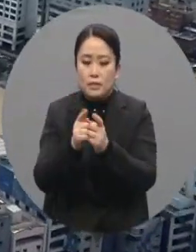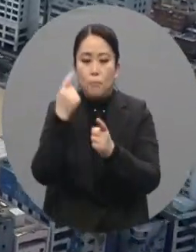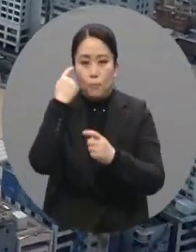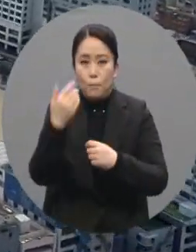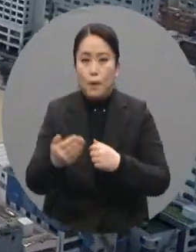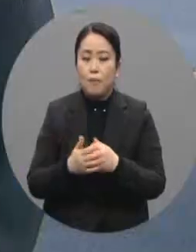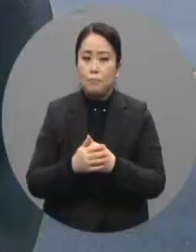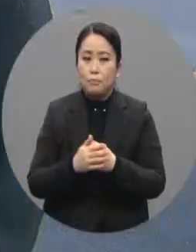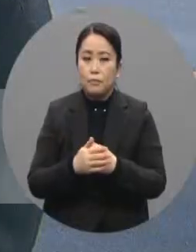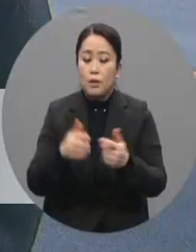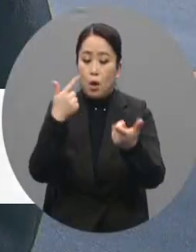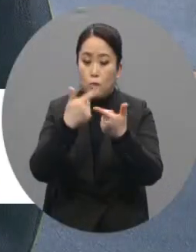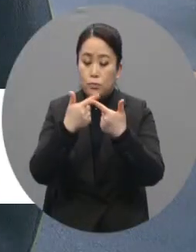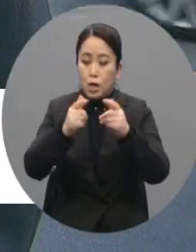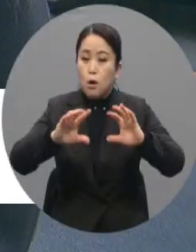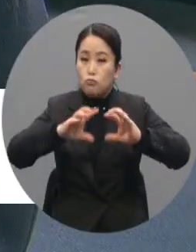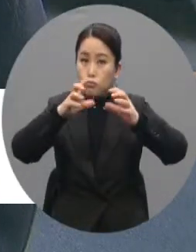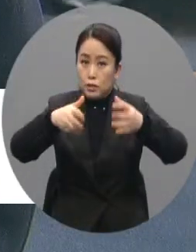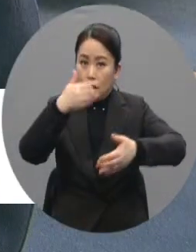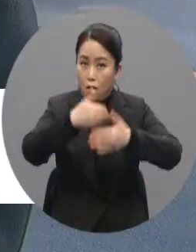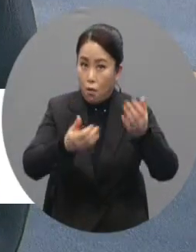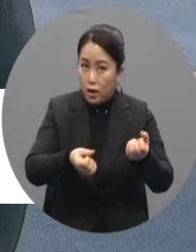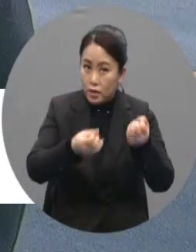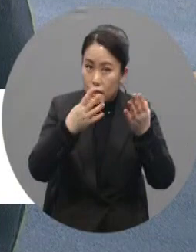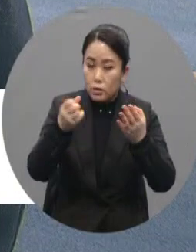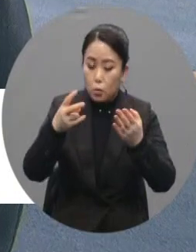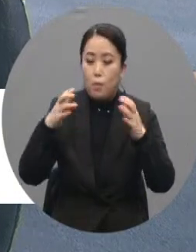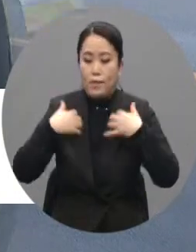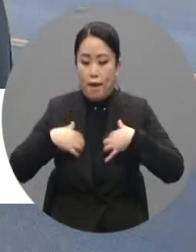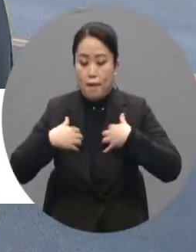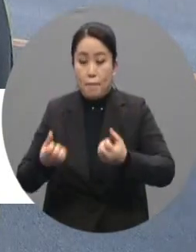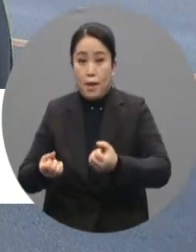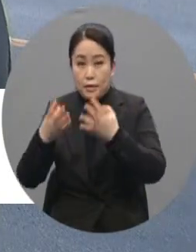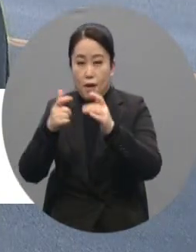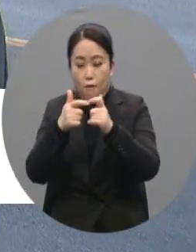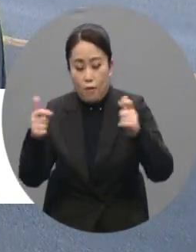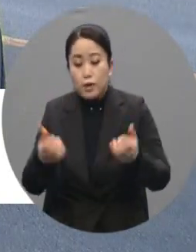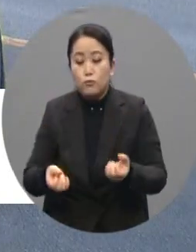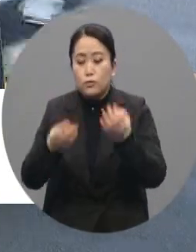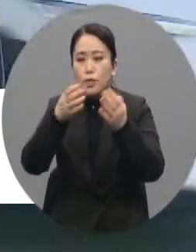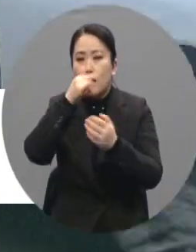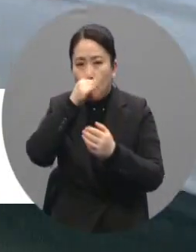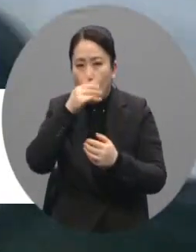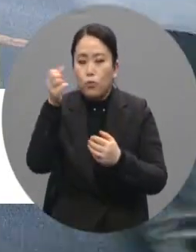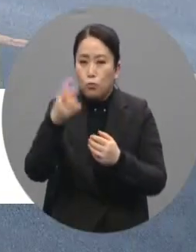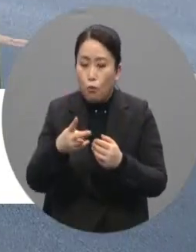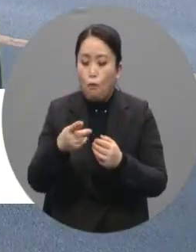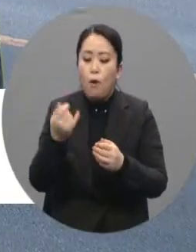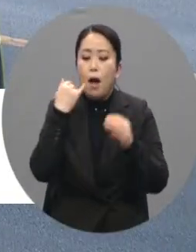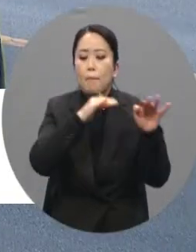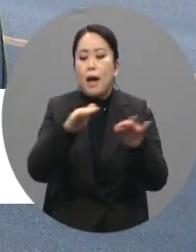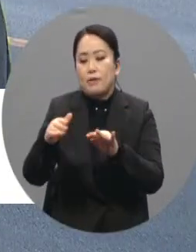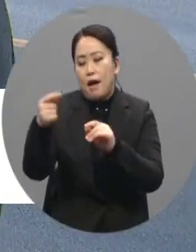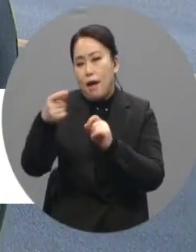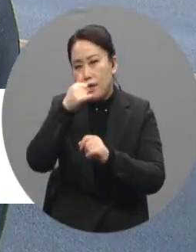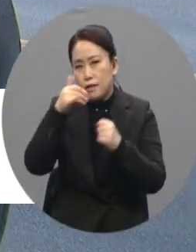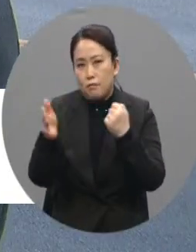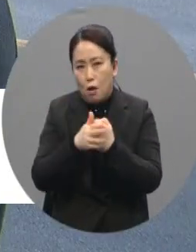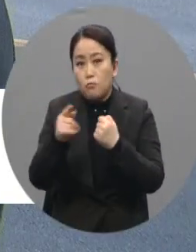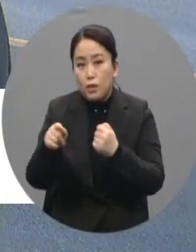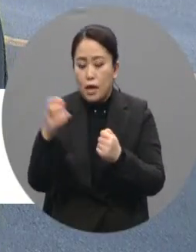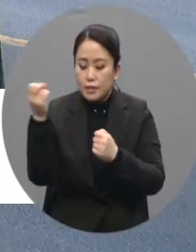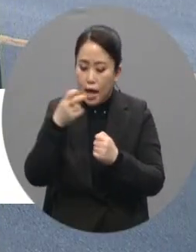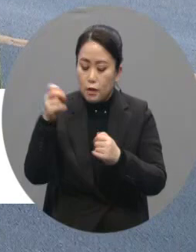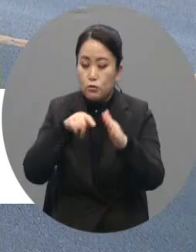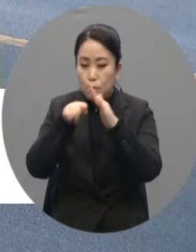부산 국제영화제나 지스타 같이 다양한 축제도 열리고 근처에 바다가 있어서 자주 보러 편하게 올 수